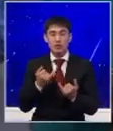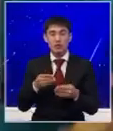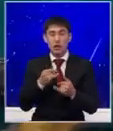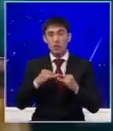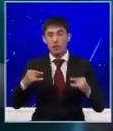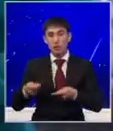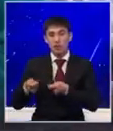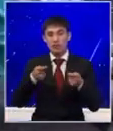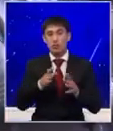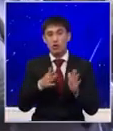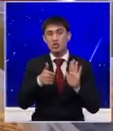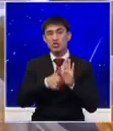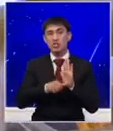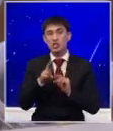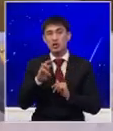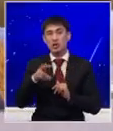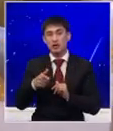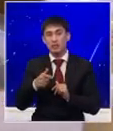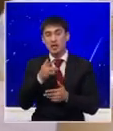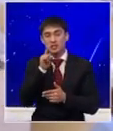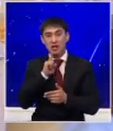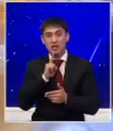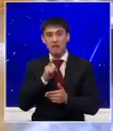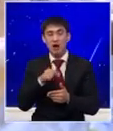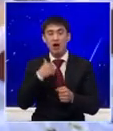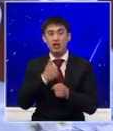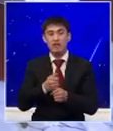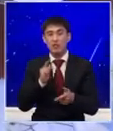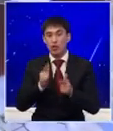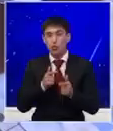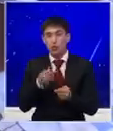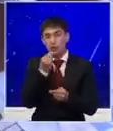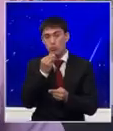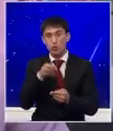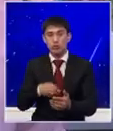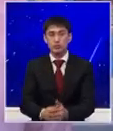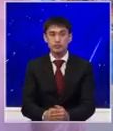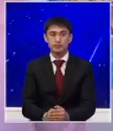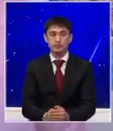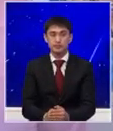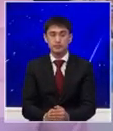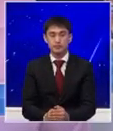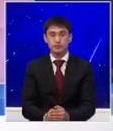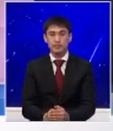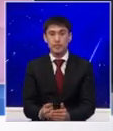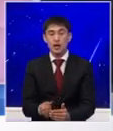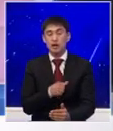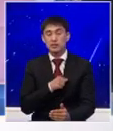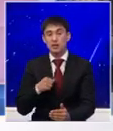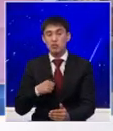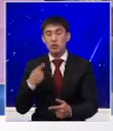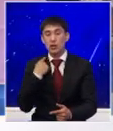пара привезла более 60 килограммов сладкого, а главное – натурального продукта. Мы сами талдыкурганские,